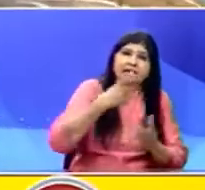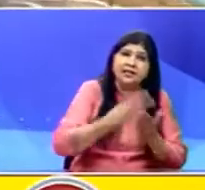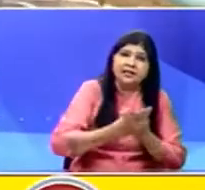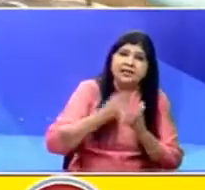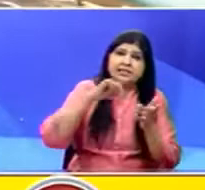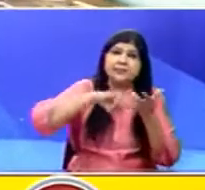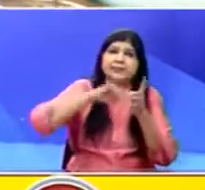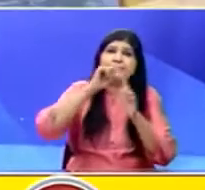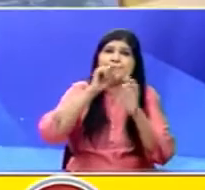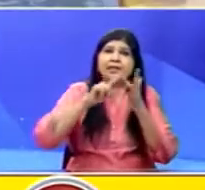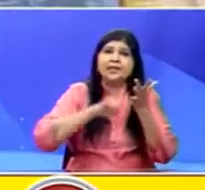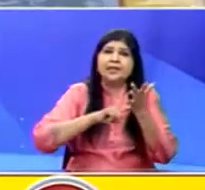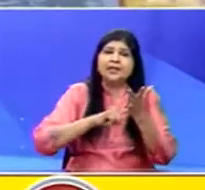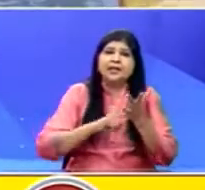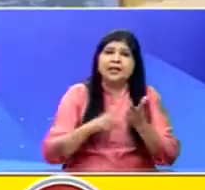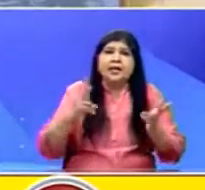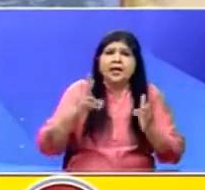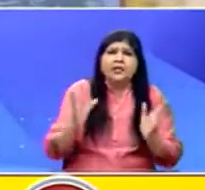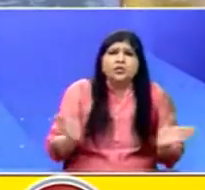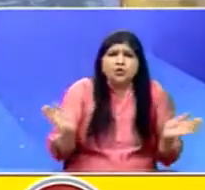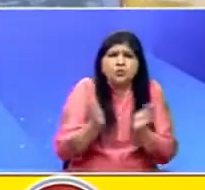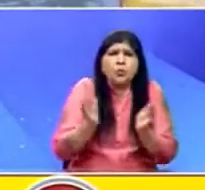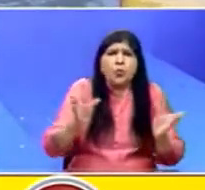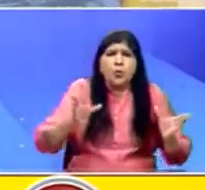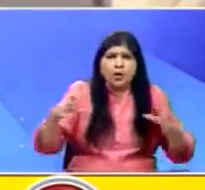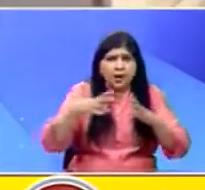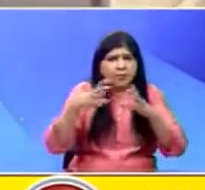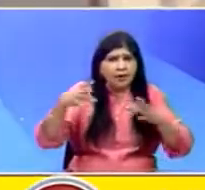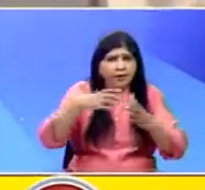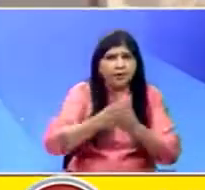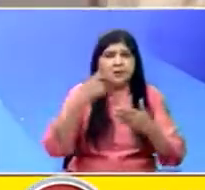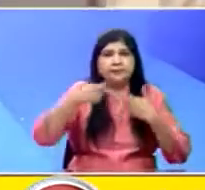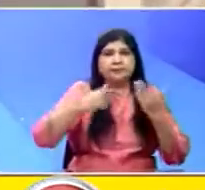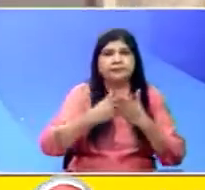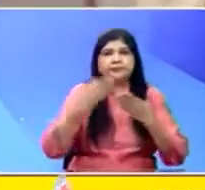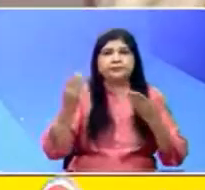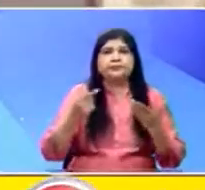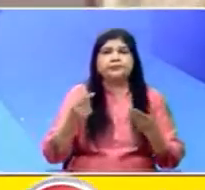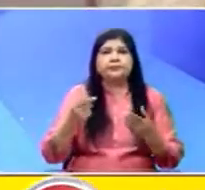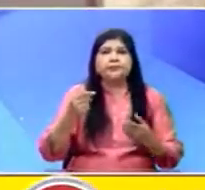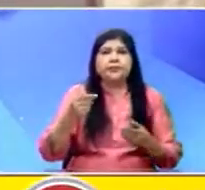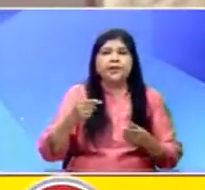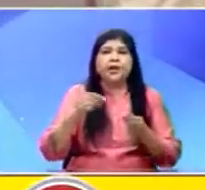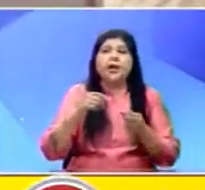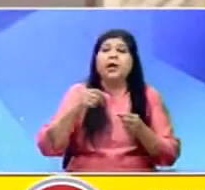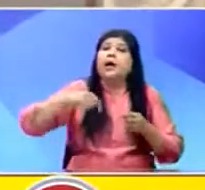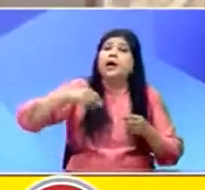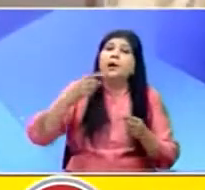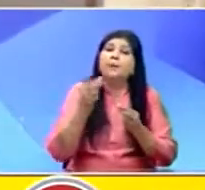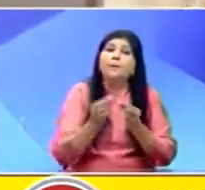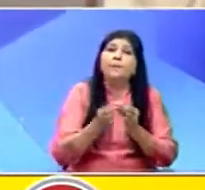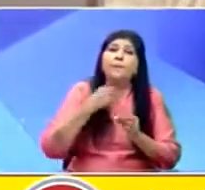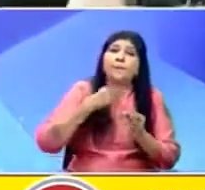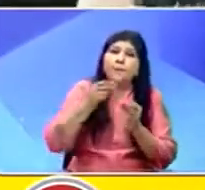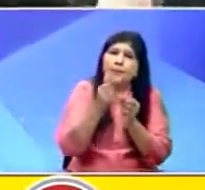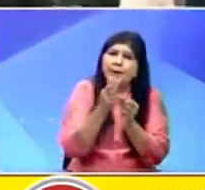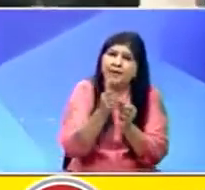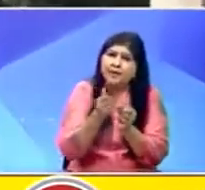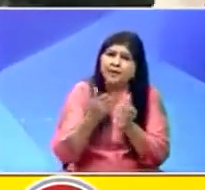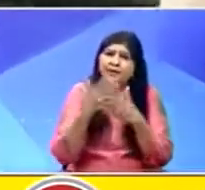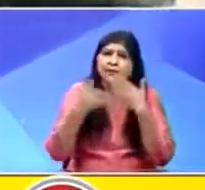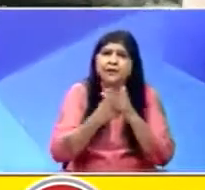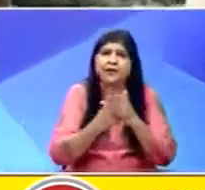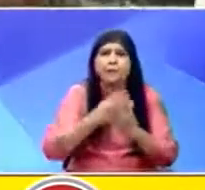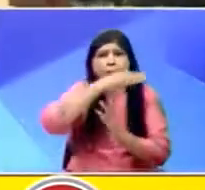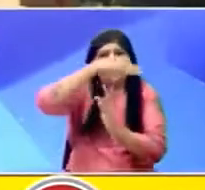स्पीति एक जनजातीय क्षेत्र है। यहाँ इन दिनों मटर तोड़ने का काम चलता है। पहाड़ी खेतों